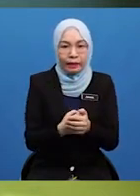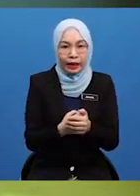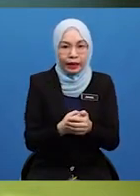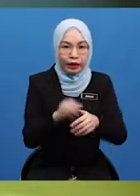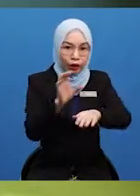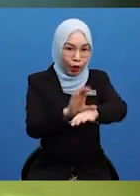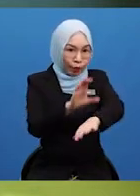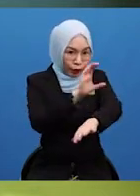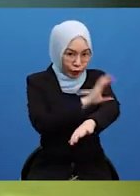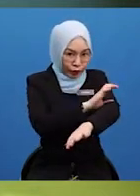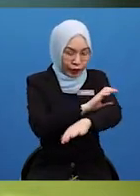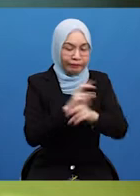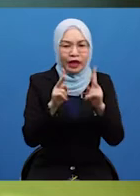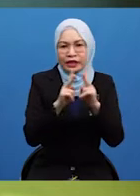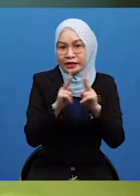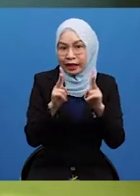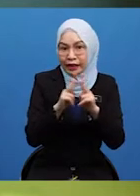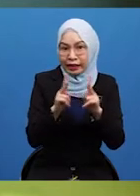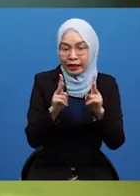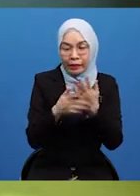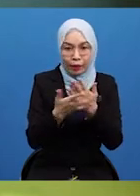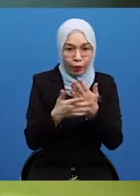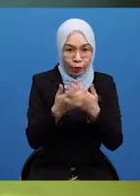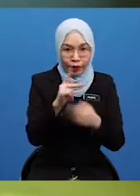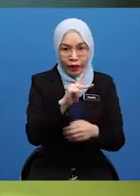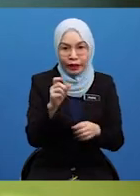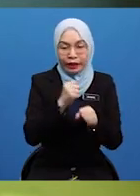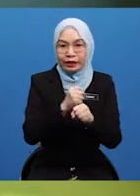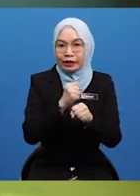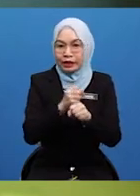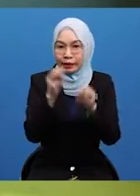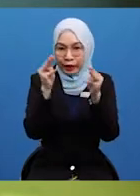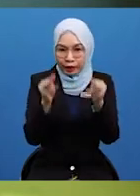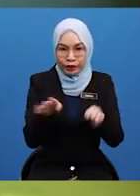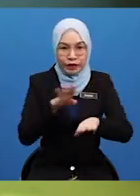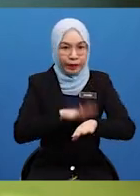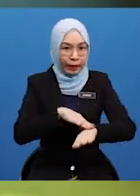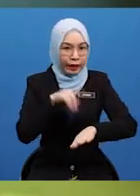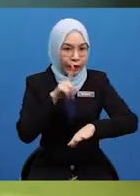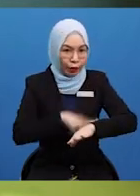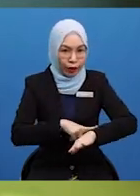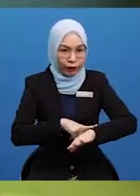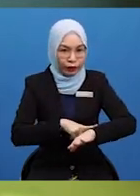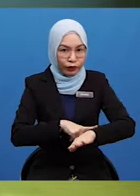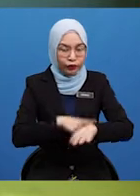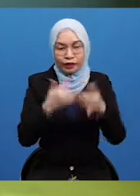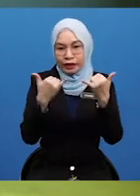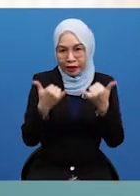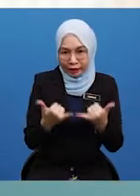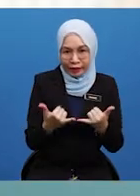ianya sangat memudahkan kejem manusia pada masa kini